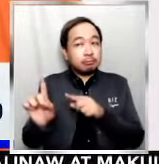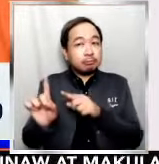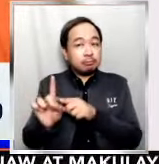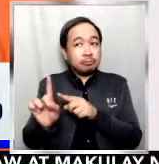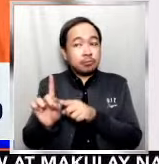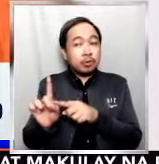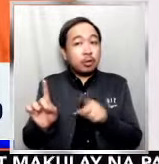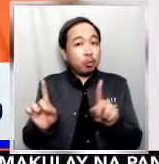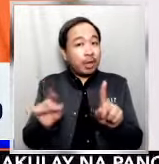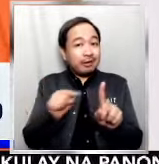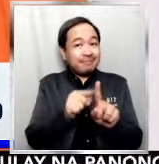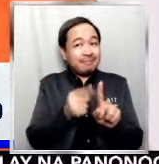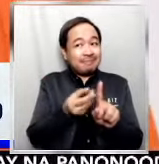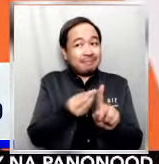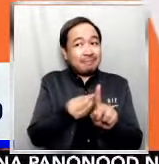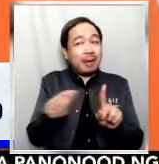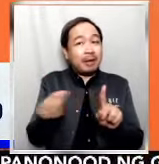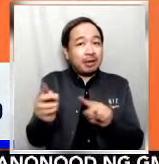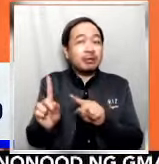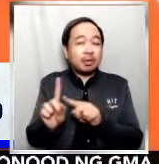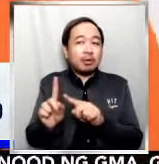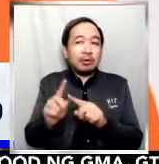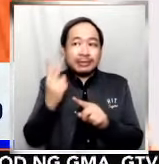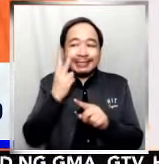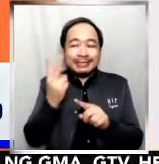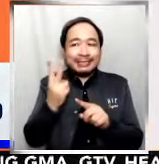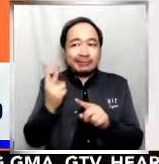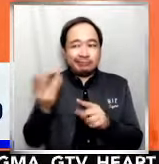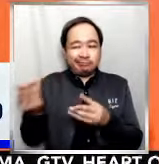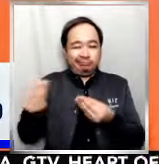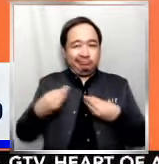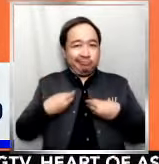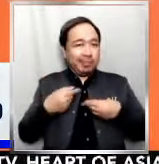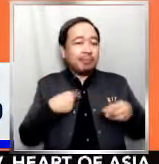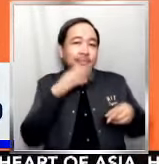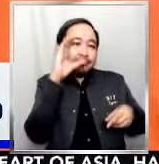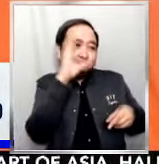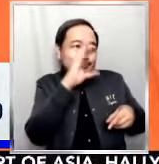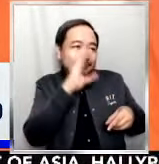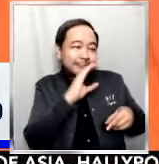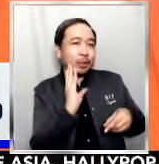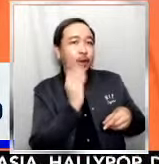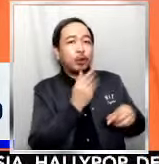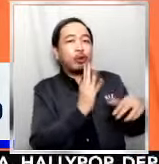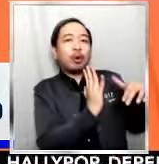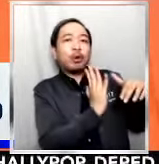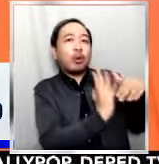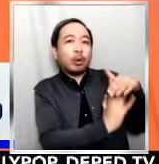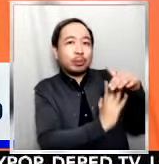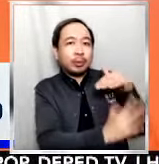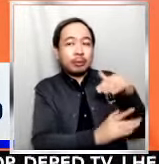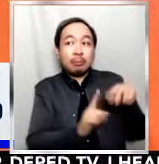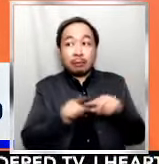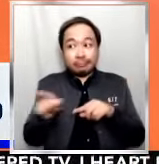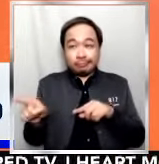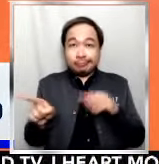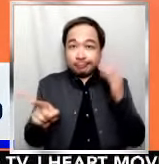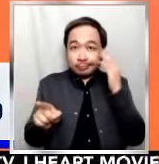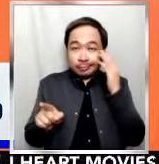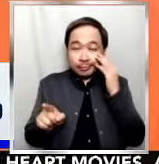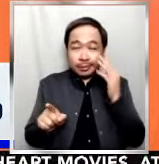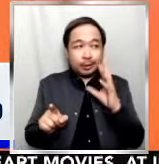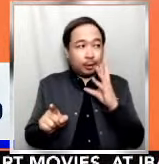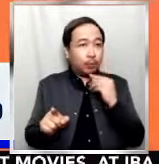tapos hinanapan mo siya ng baril. Po, sabi ko po, natatakot nga po ako. Pero alam niyo po na bawal, sir? Opo, alam po